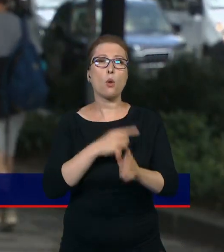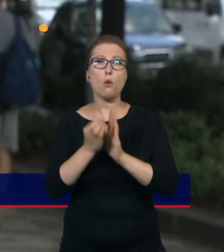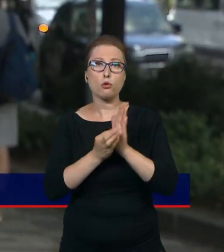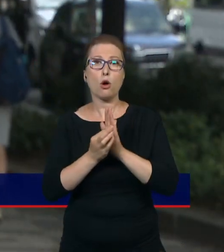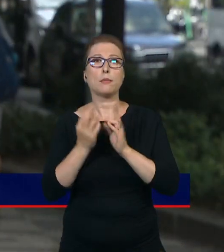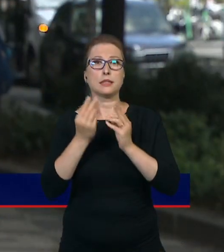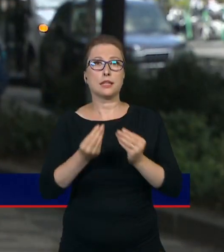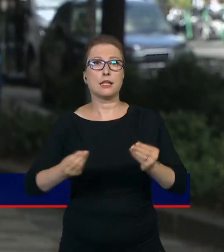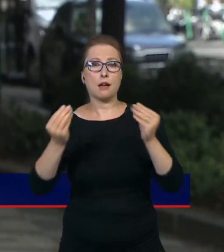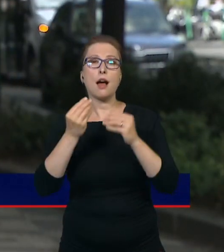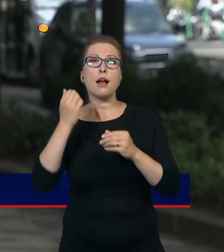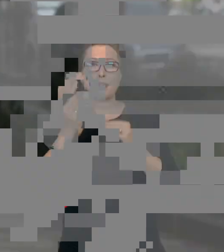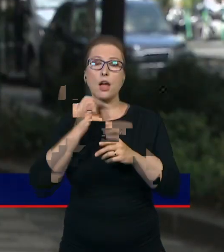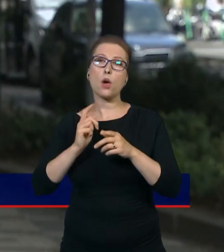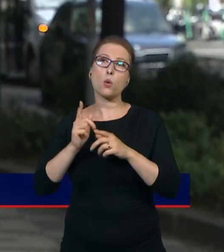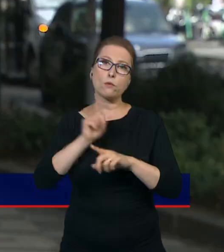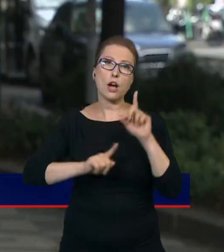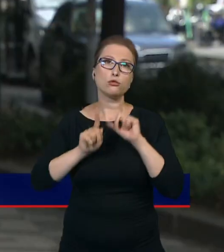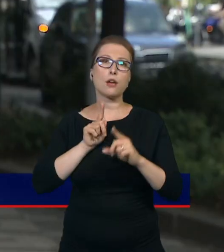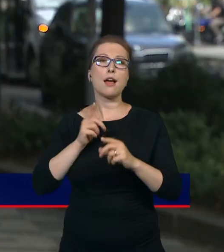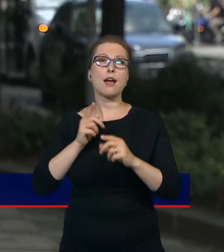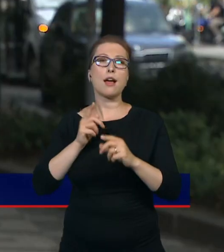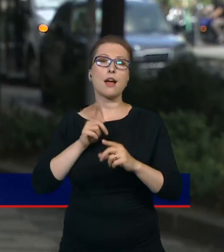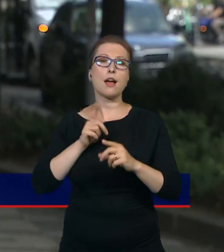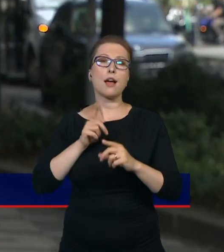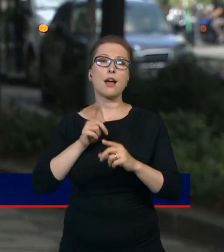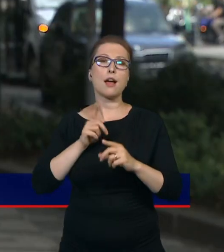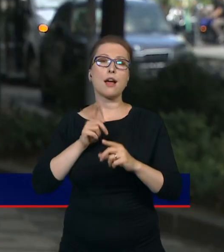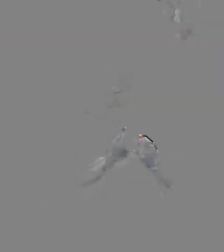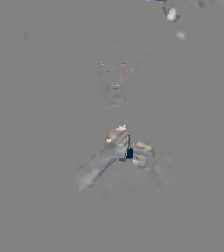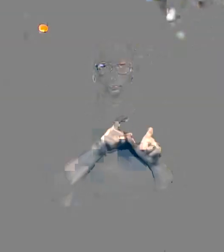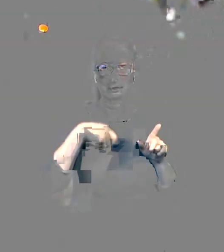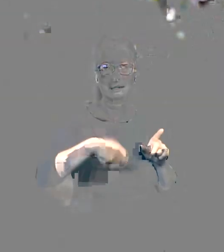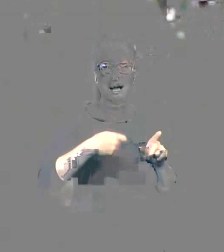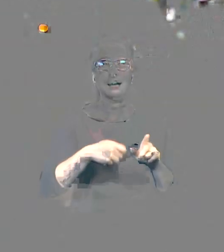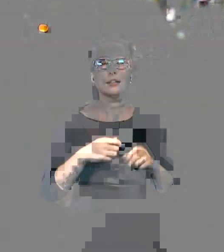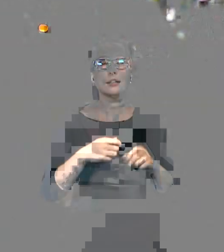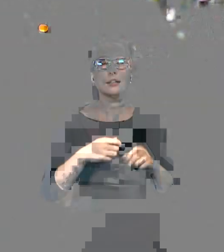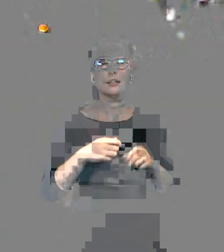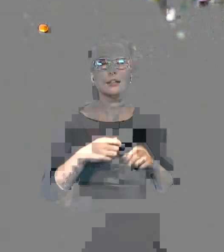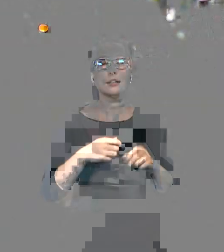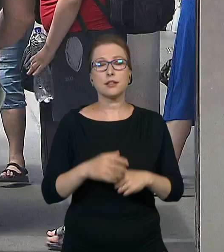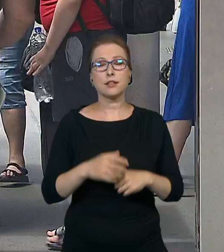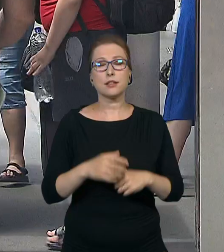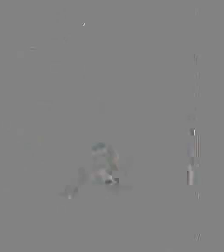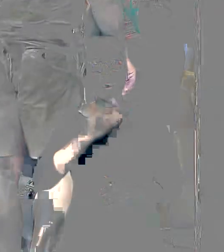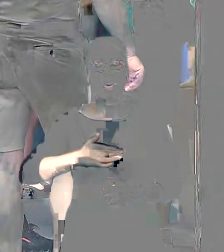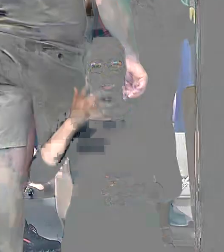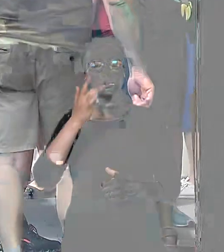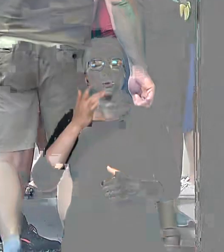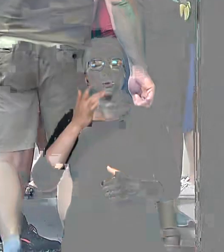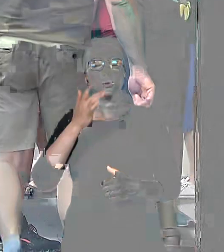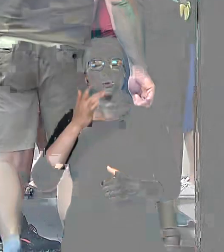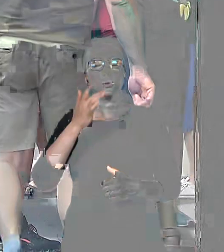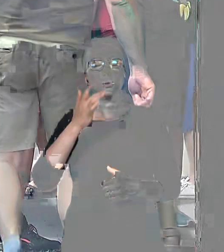vysoko víc lidí zvažuje autobusovou přepravu jako vnitrostře poste poptáv